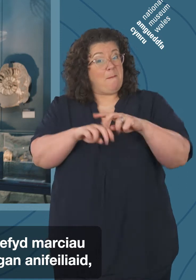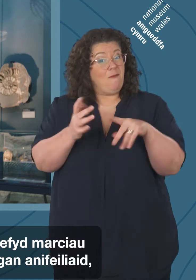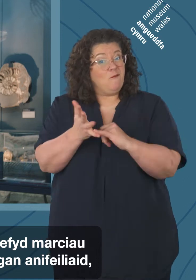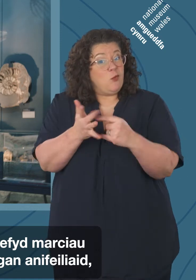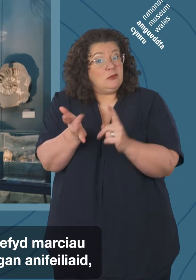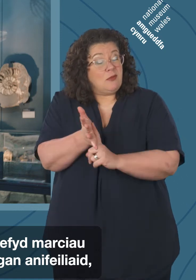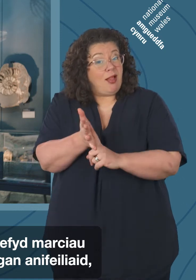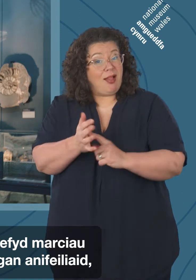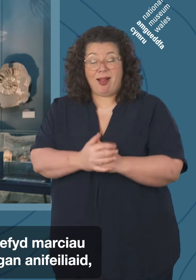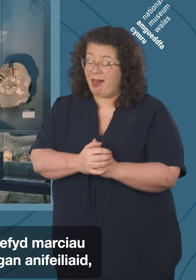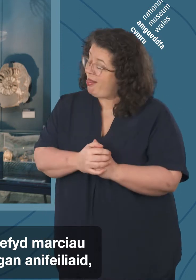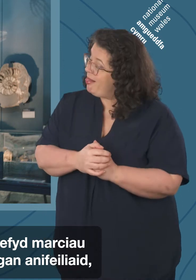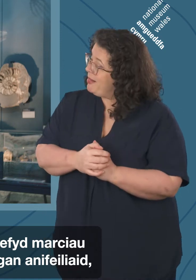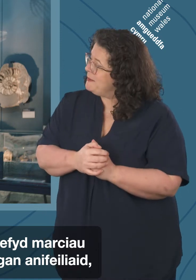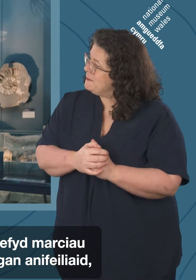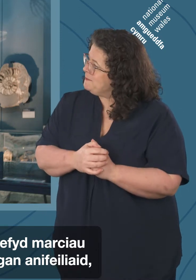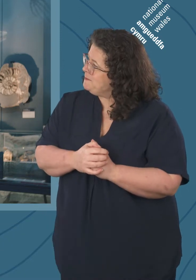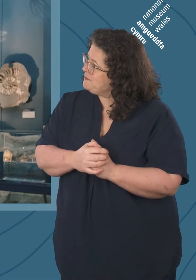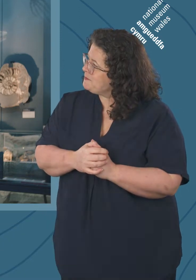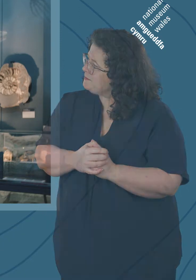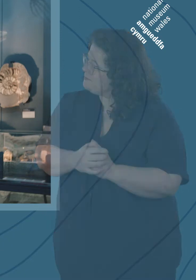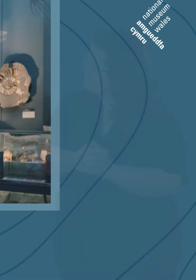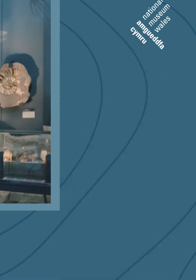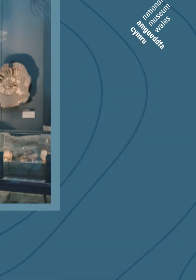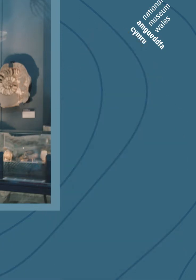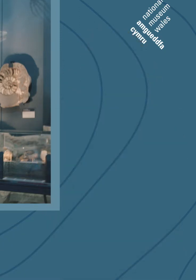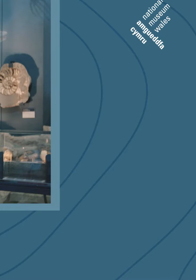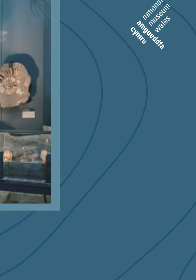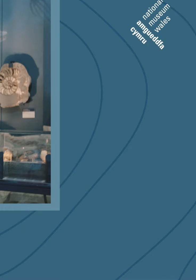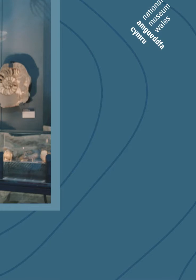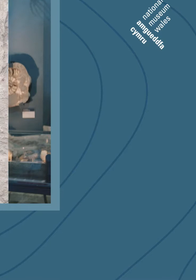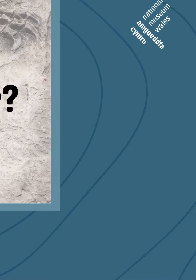a marciau sy'n cael eu gwneud gan anifeiliad fel olion traed.